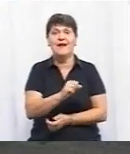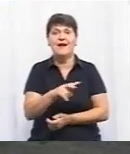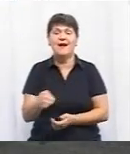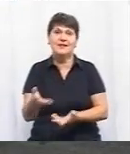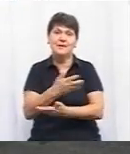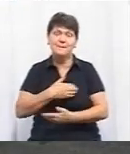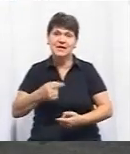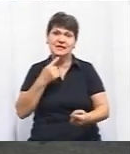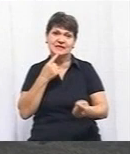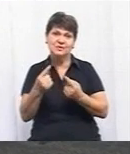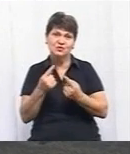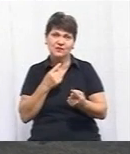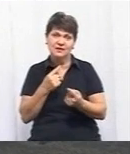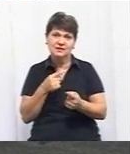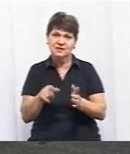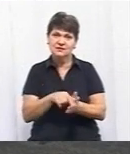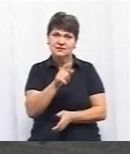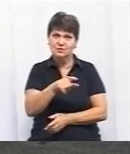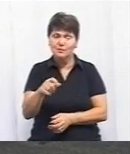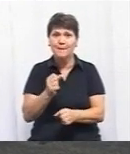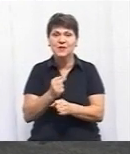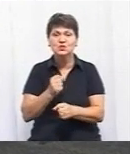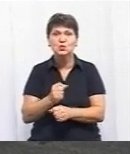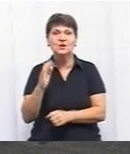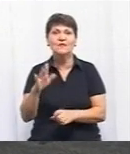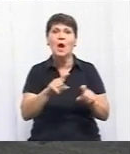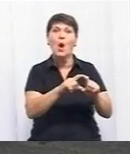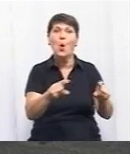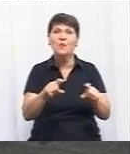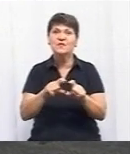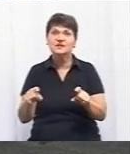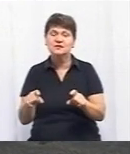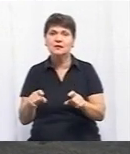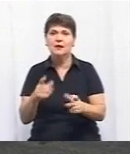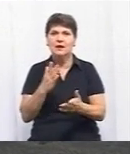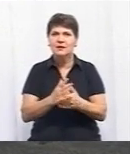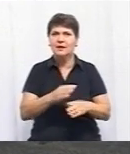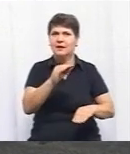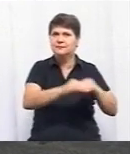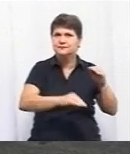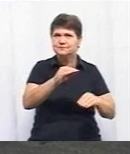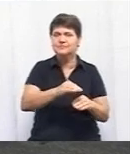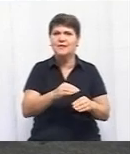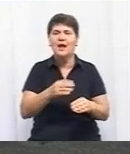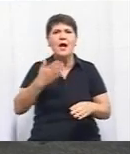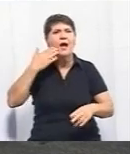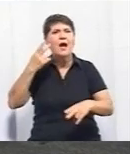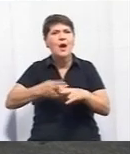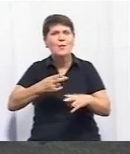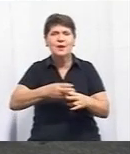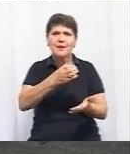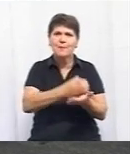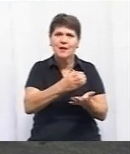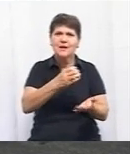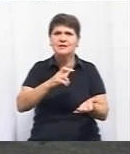поспілкувалися з людьми, які працюють в офісі, і вони нам сказали, що в них скупилися деякі там речі, там алюмінієві баночки, скло,